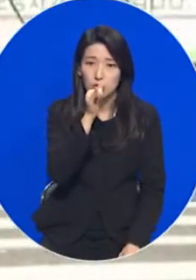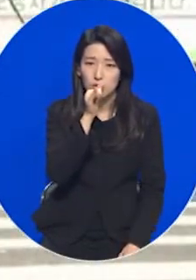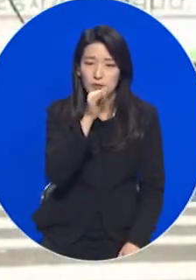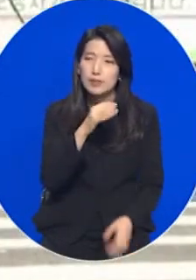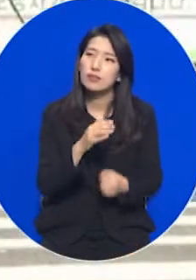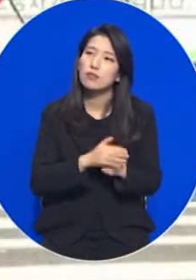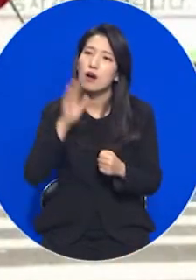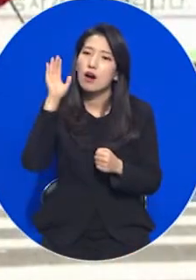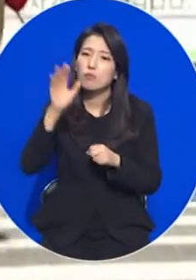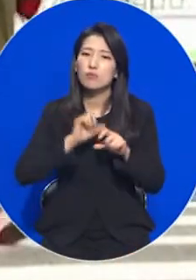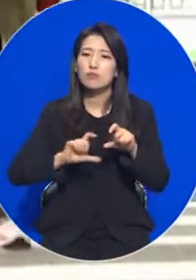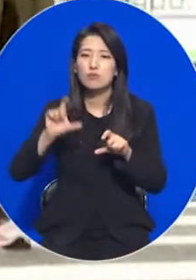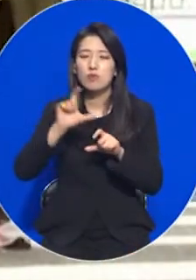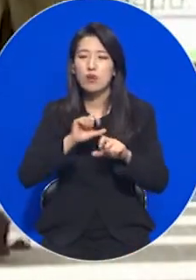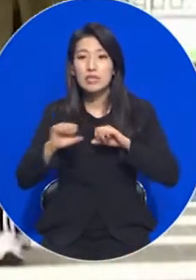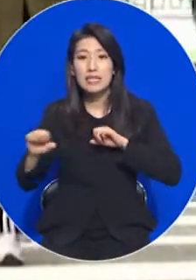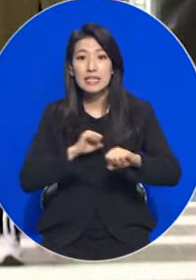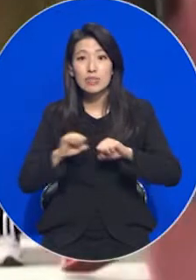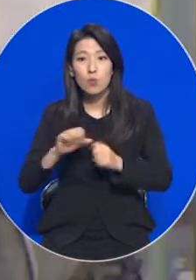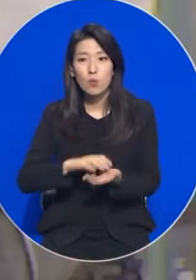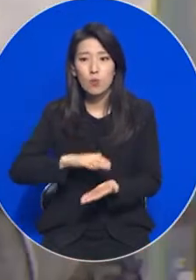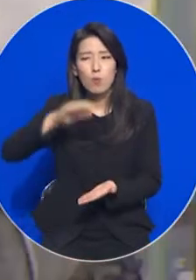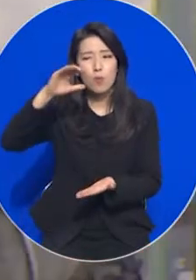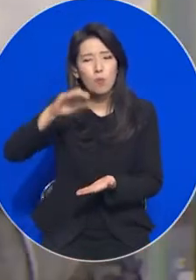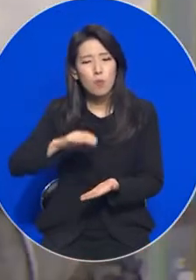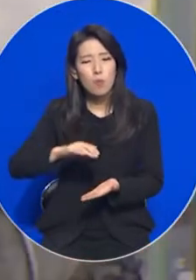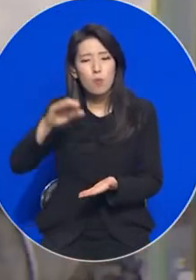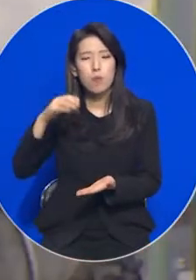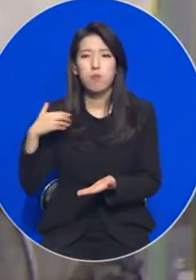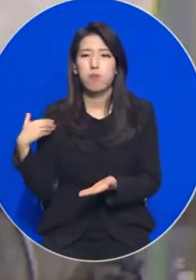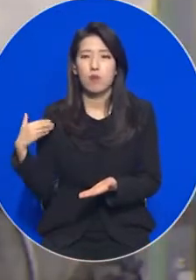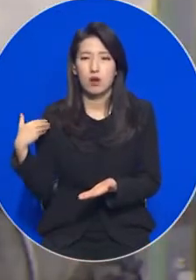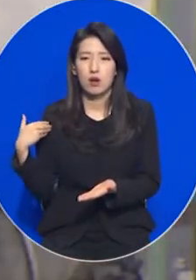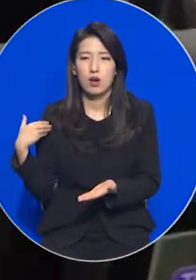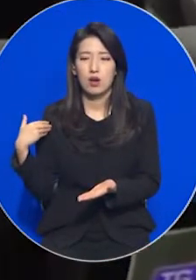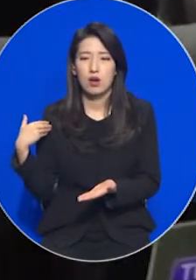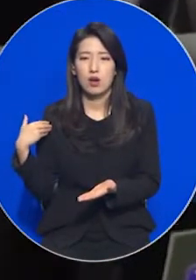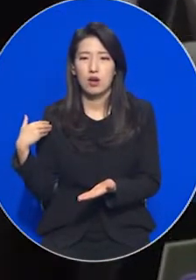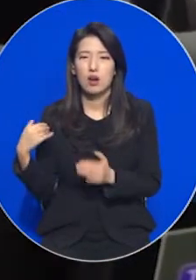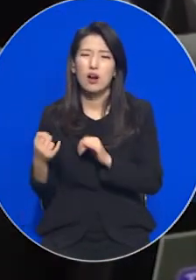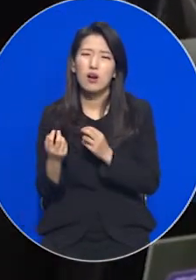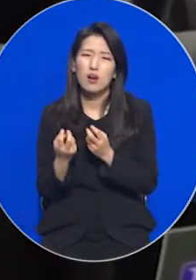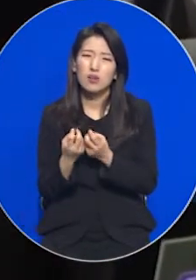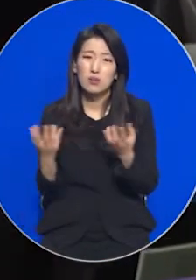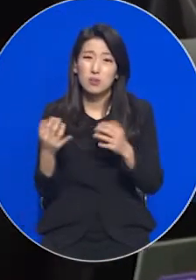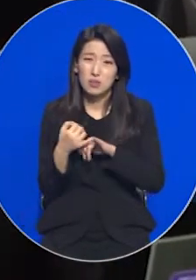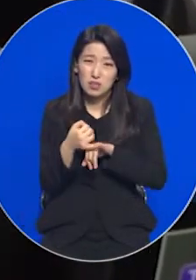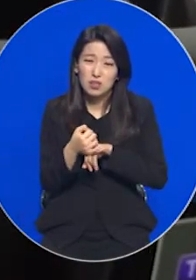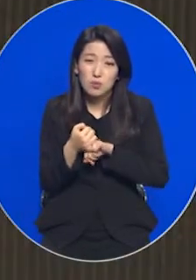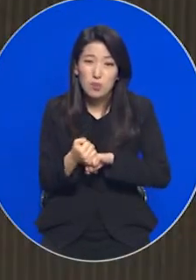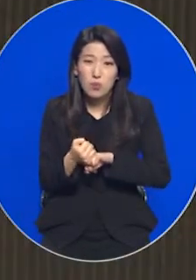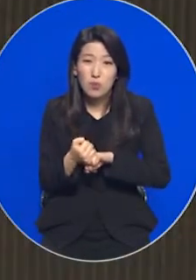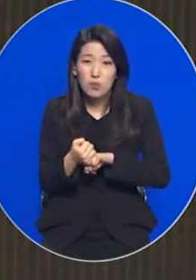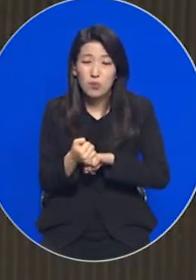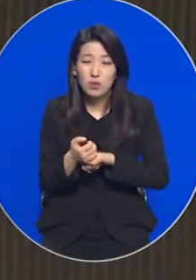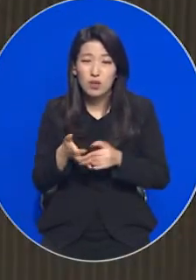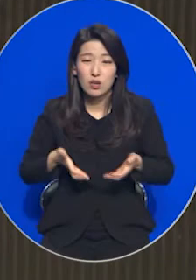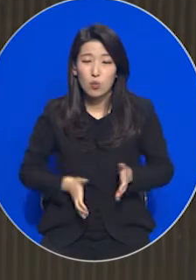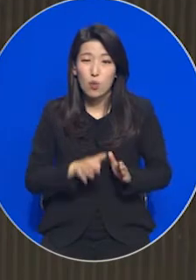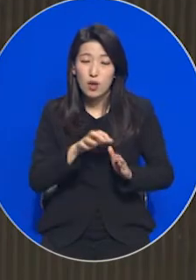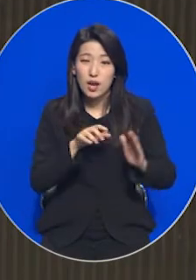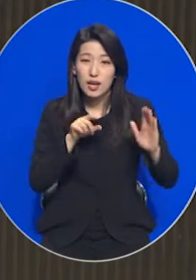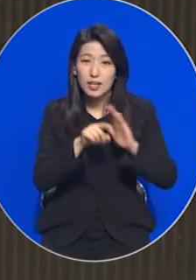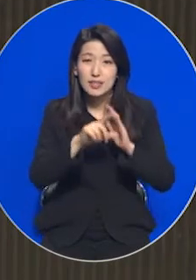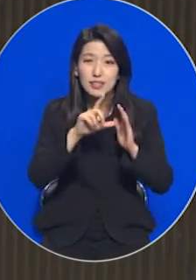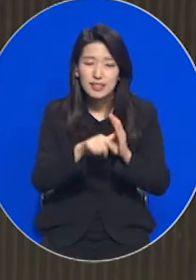상황 등은 달라질 수 있다고 밝혔습니다. 그러면서 이동이 불가피한 경우 개인 차량을 이용하고 대중교통을 탈